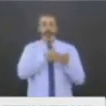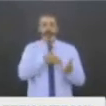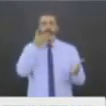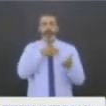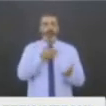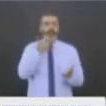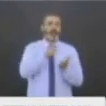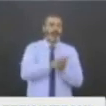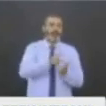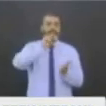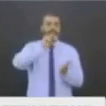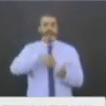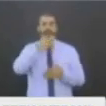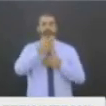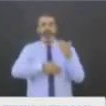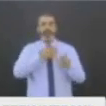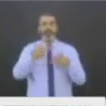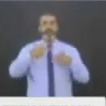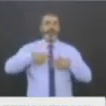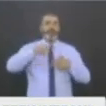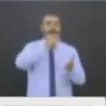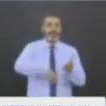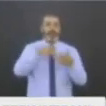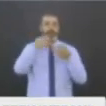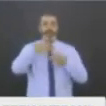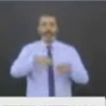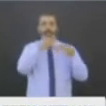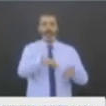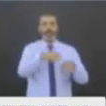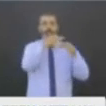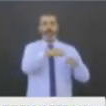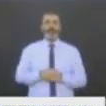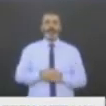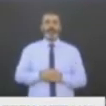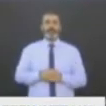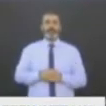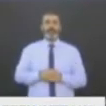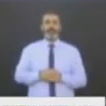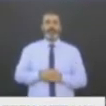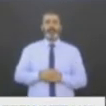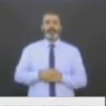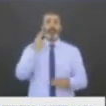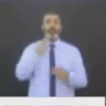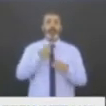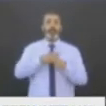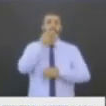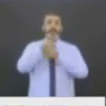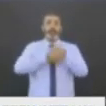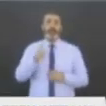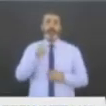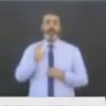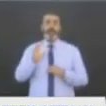χρειάζεται η παρέμβαση υπουργών για να λύνονται κάθε φορά σημειακά τα προβλήματα. Μια επένδυση